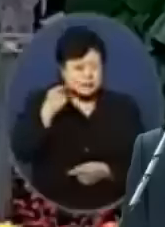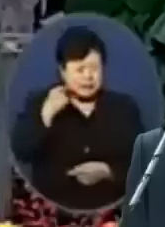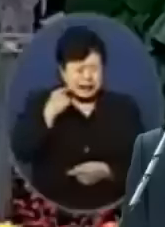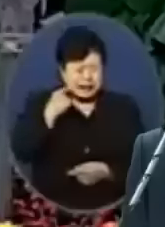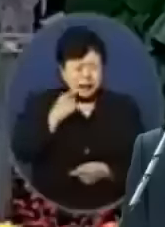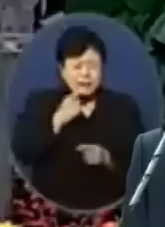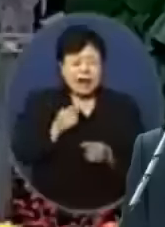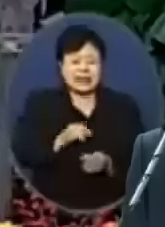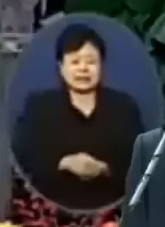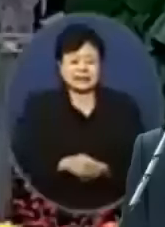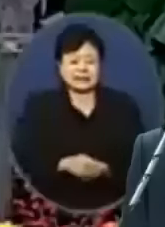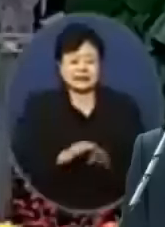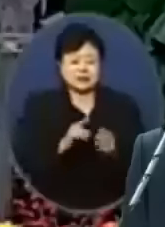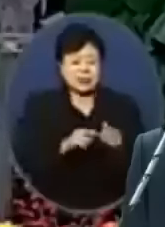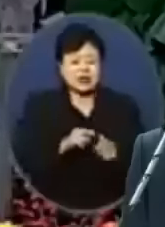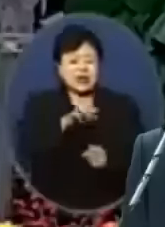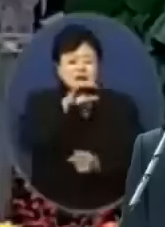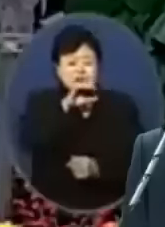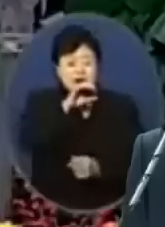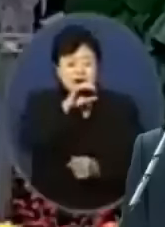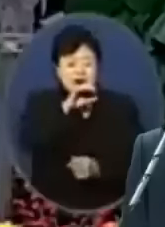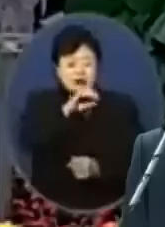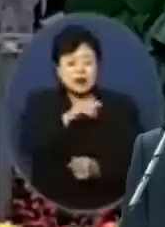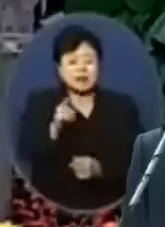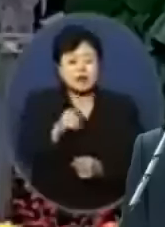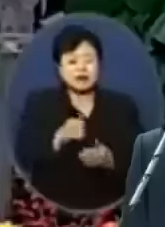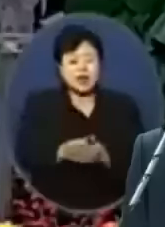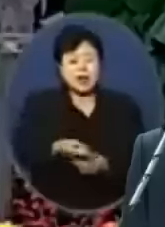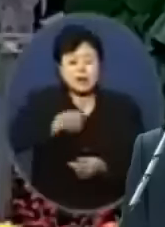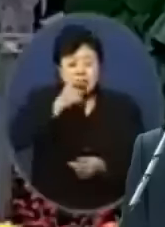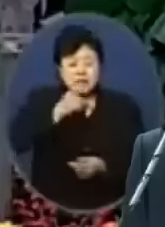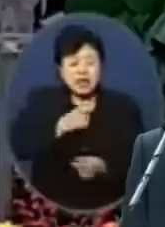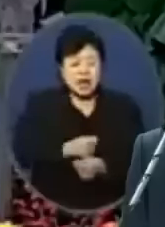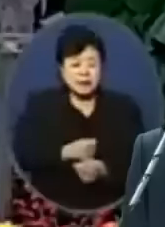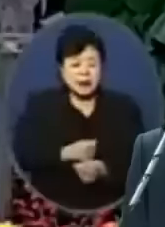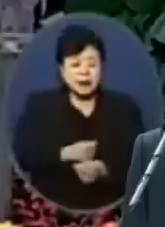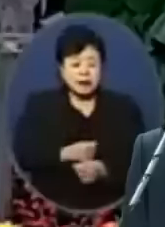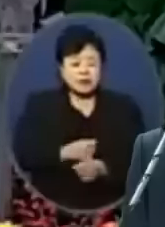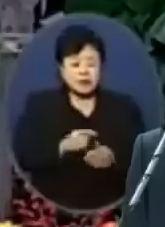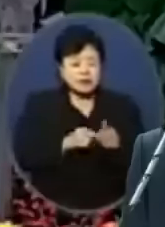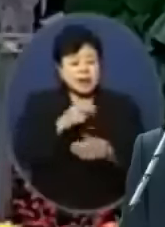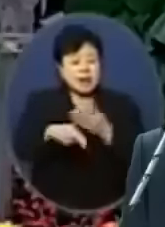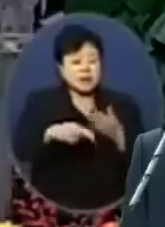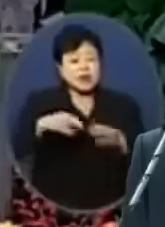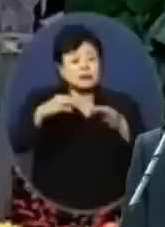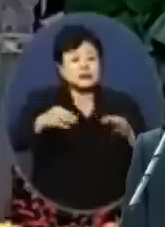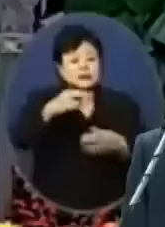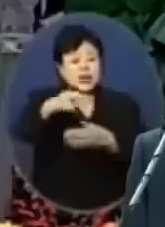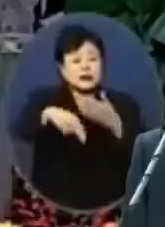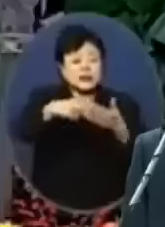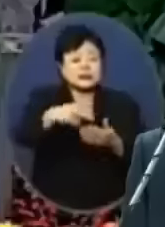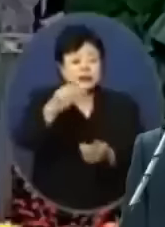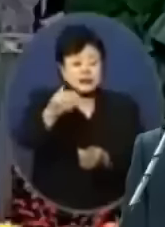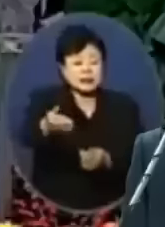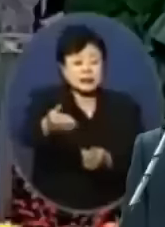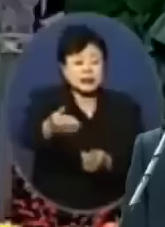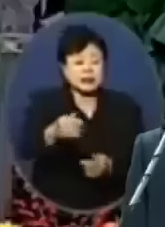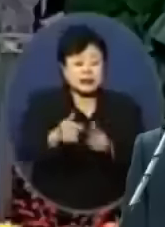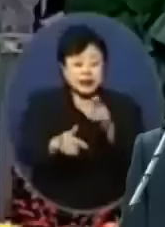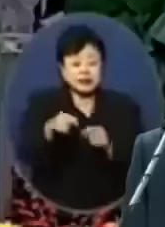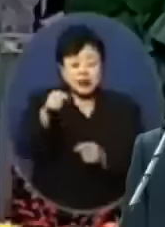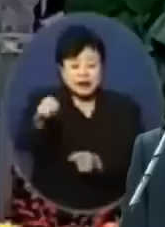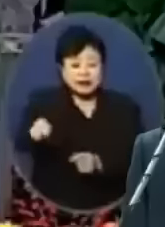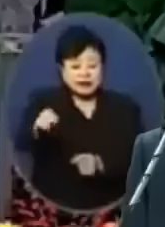하였더라. 백성이 모세에게 원망하여 이르되 우리가 무엇을 마실까 하며 모세가 야훼께 부르시었더니 야훼께서 그에게 한